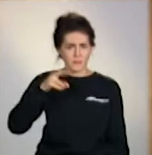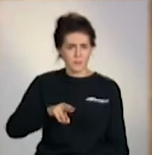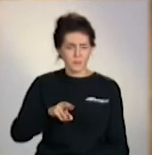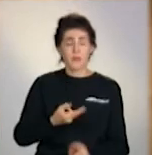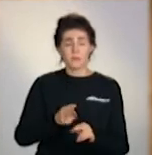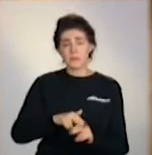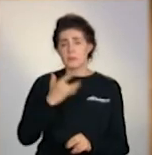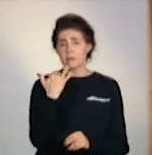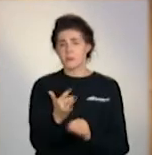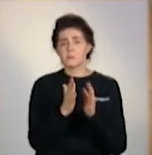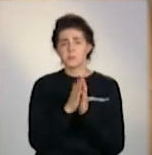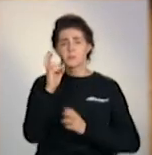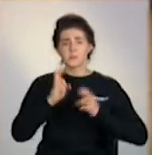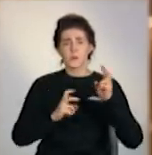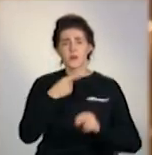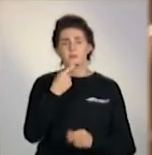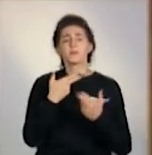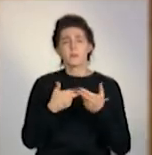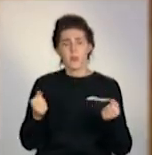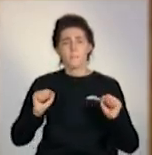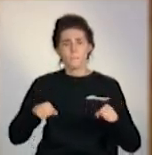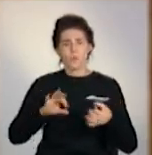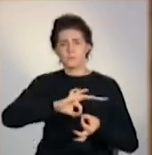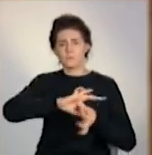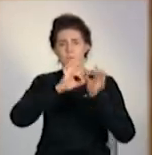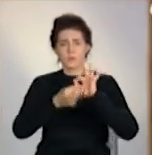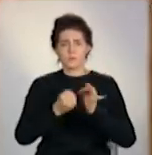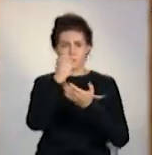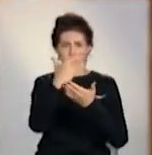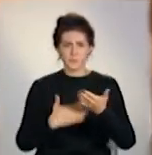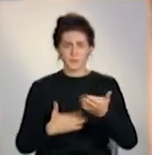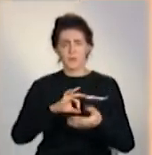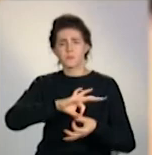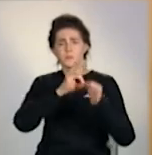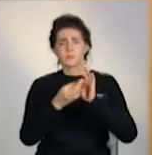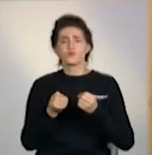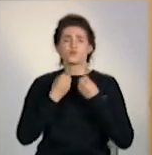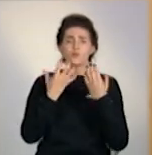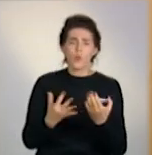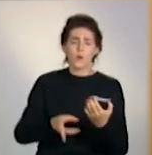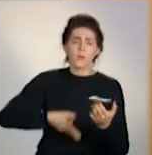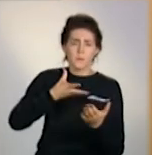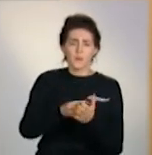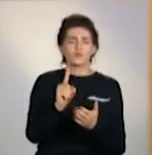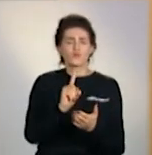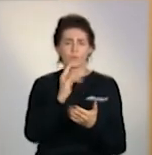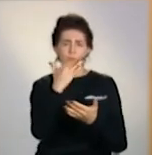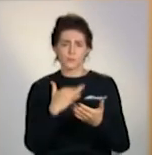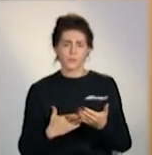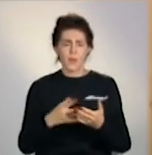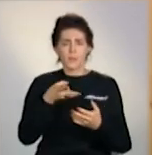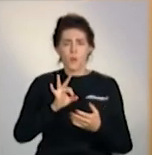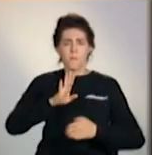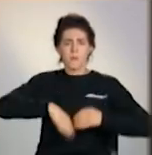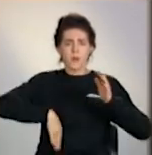вимогу, запевнили нас у підприємстві, можуть видати детальну роздруківку з поясненням, скільки і за що нарахували. Проте на практиці